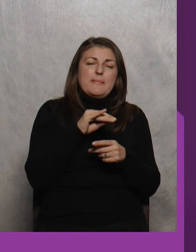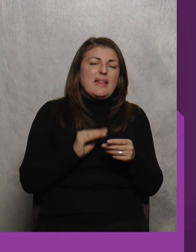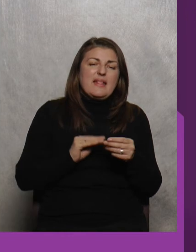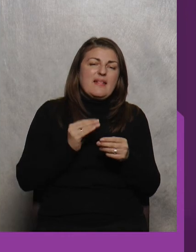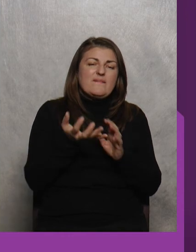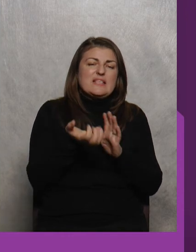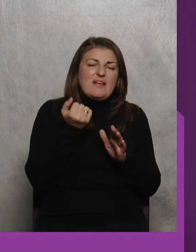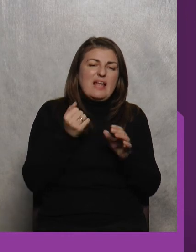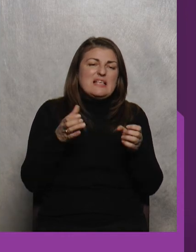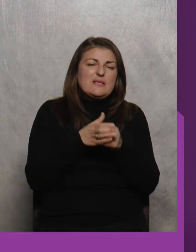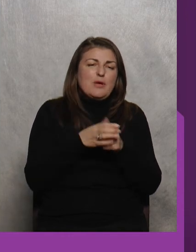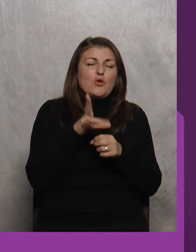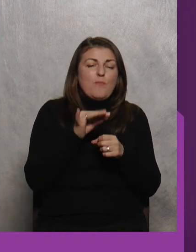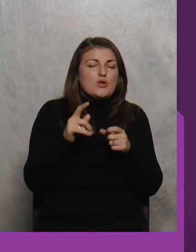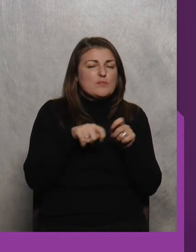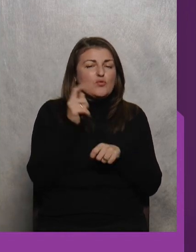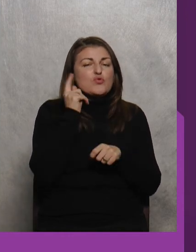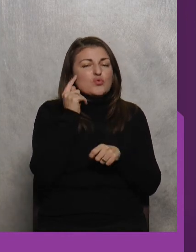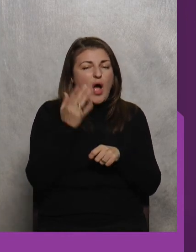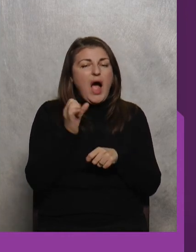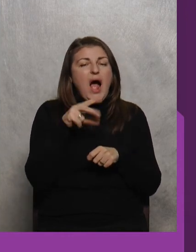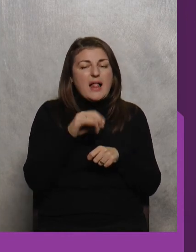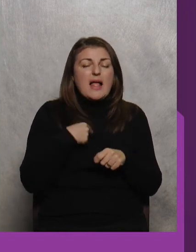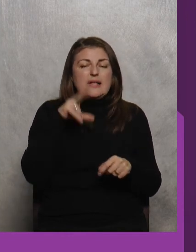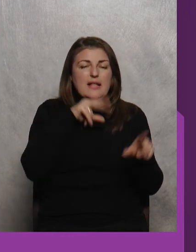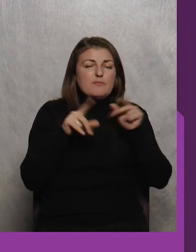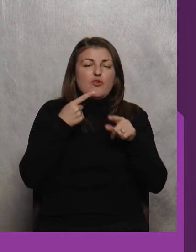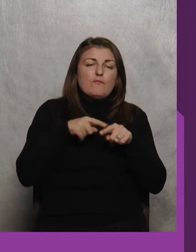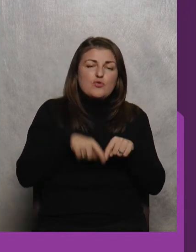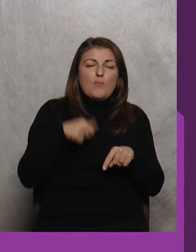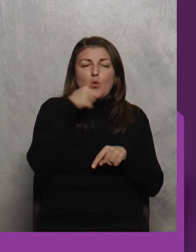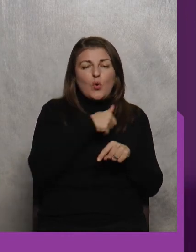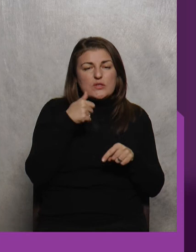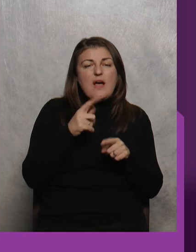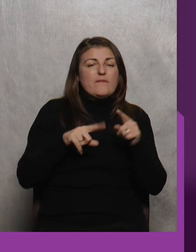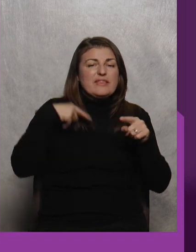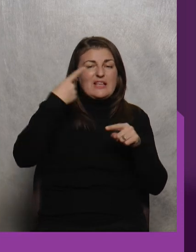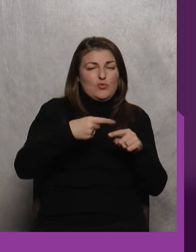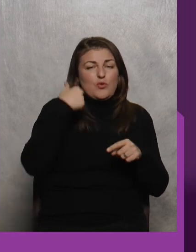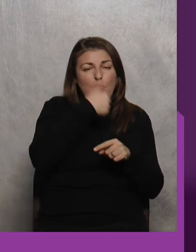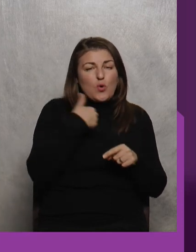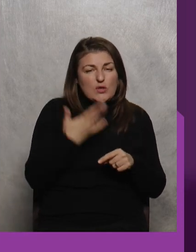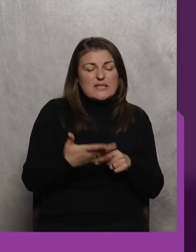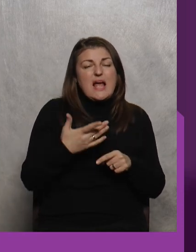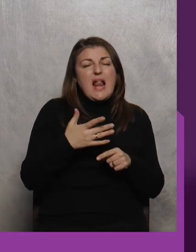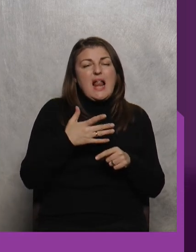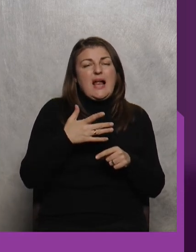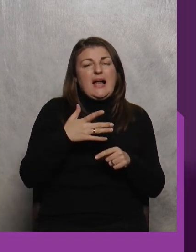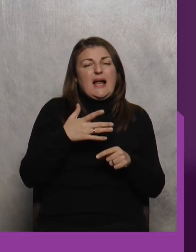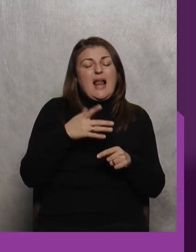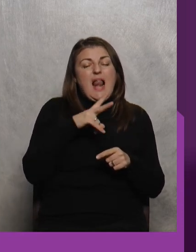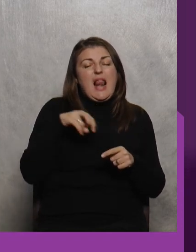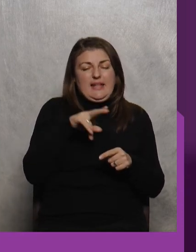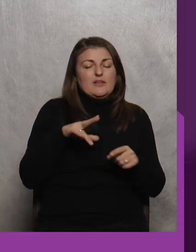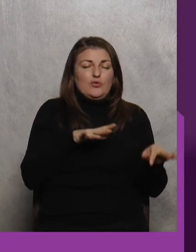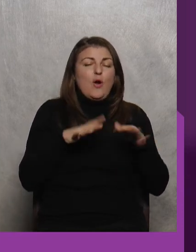виставляємо збірну по, з порушенням слуху, але надіємося, що в цьому році, наступному, вірніше, році лід тронеться,